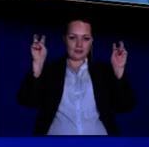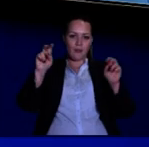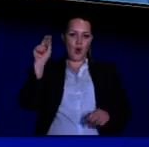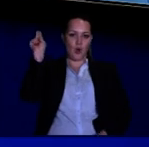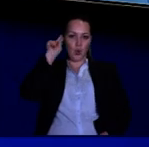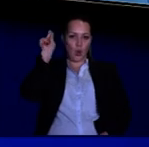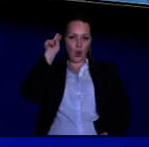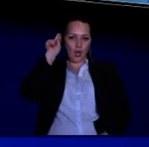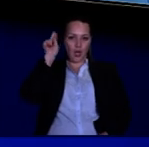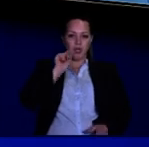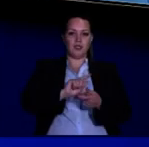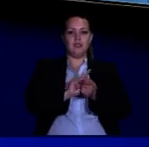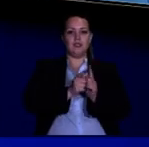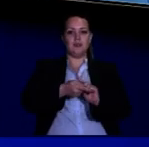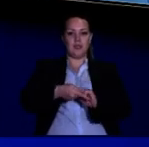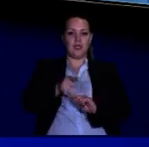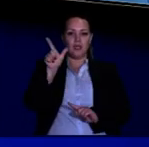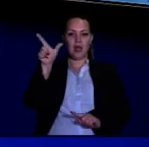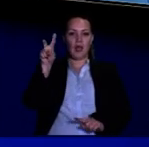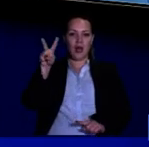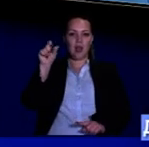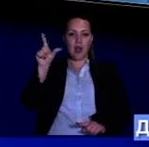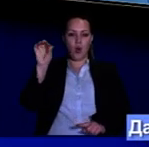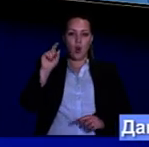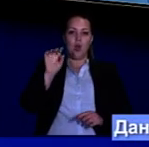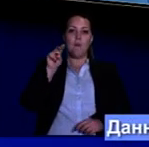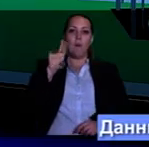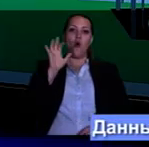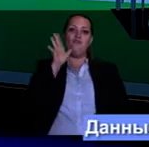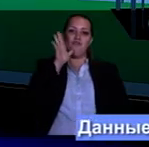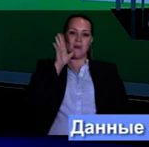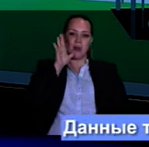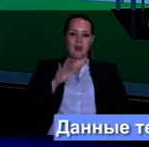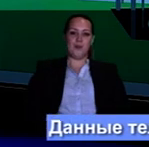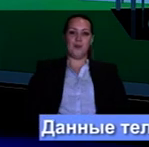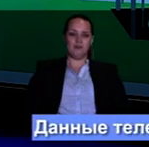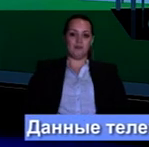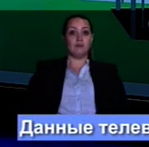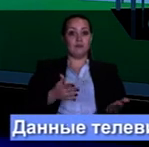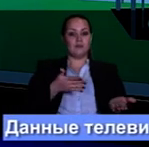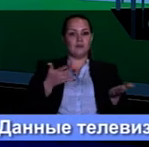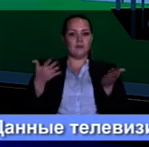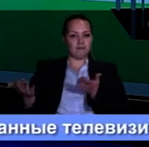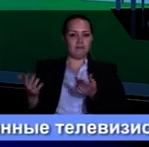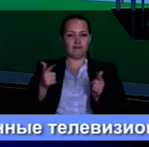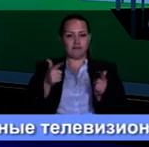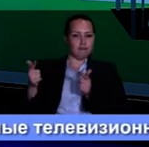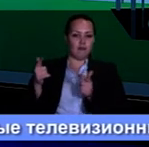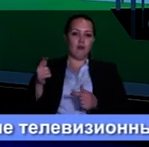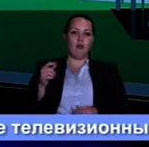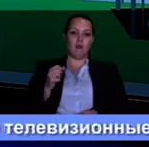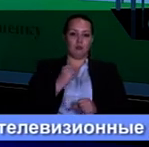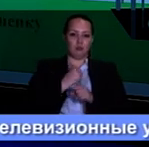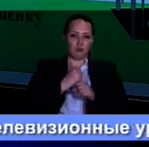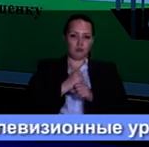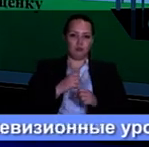урока – изменение глагола по временам. Давайте настроимся на работу.